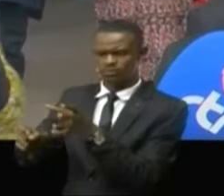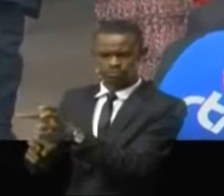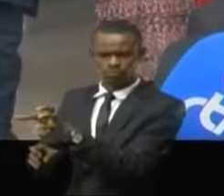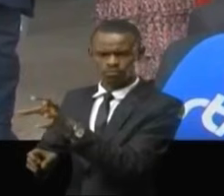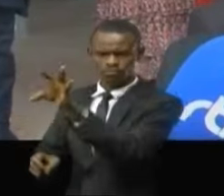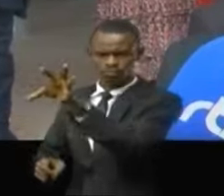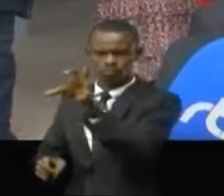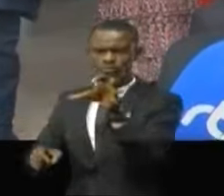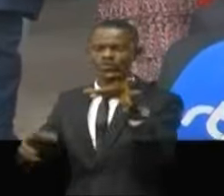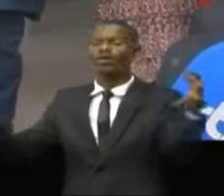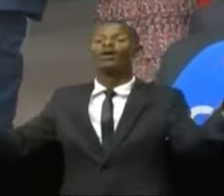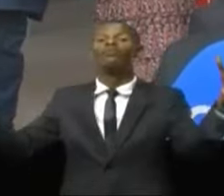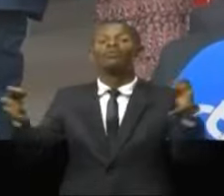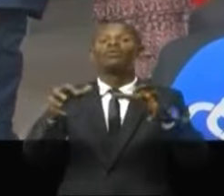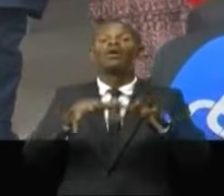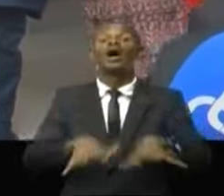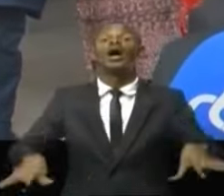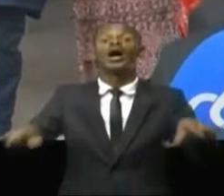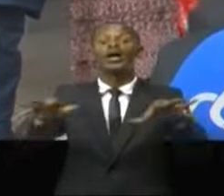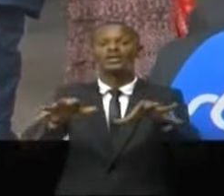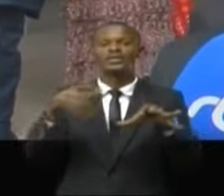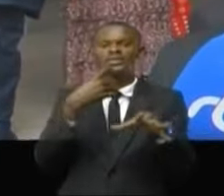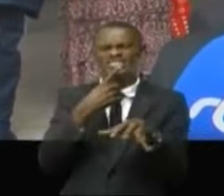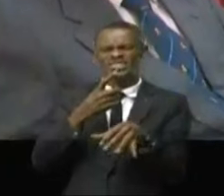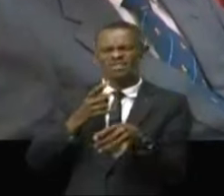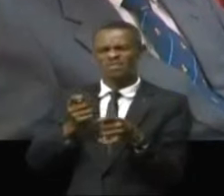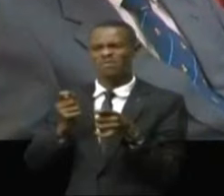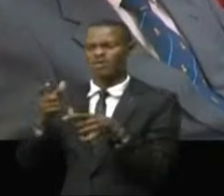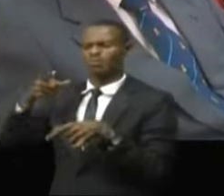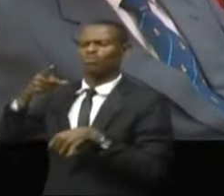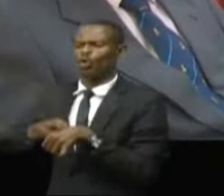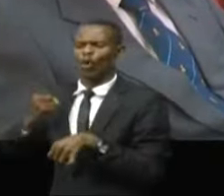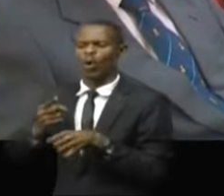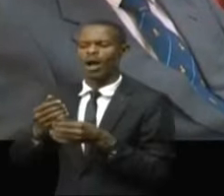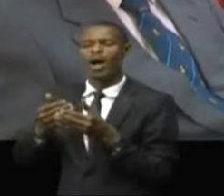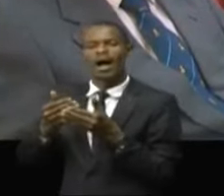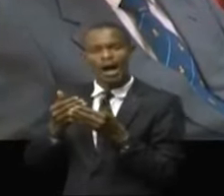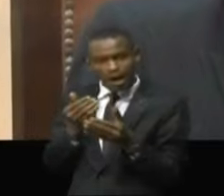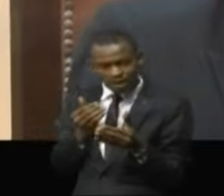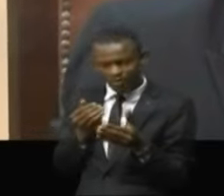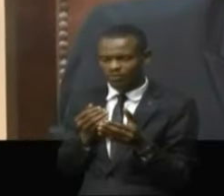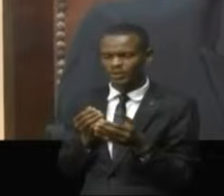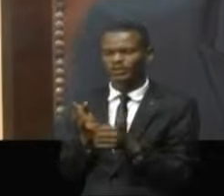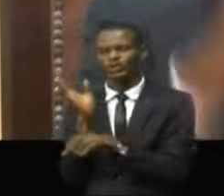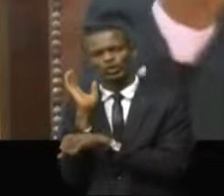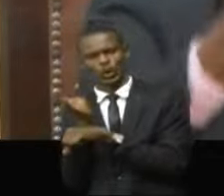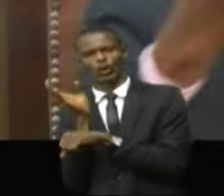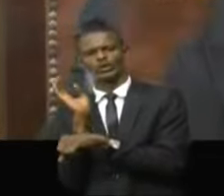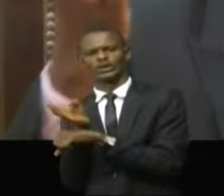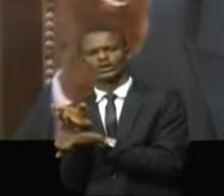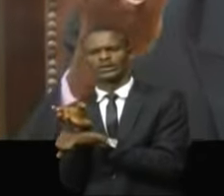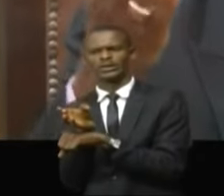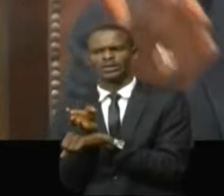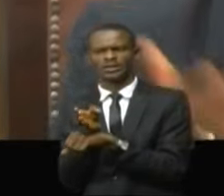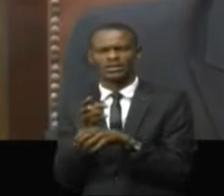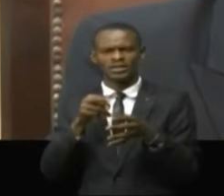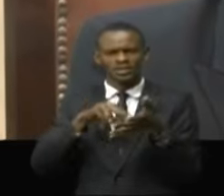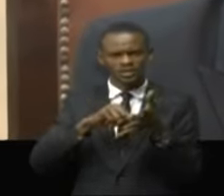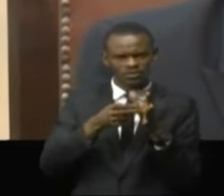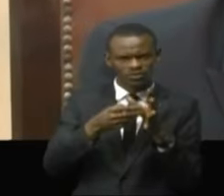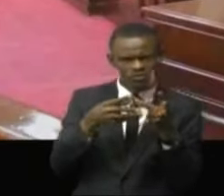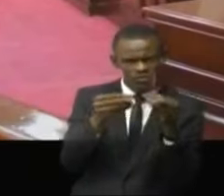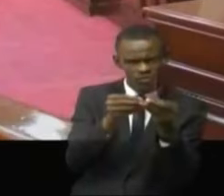pas attiré l'attention des collaborateurs. Cette activité, initiée par le chef de corps de cette institution, a